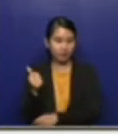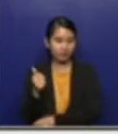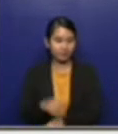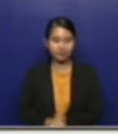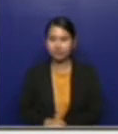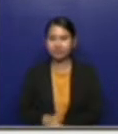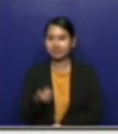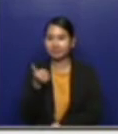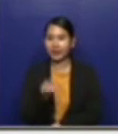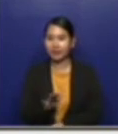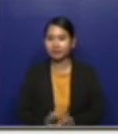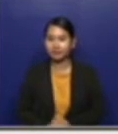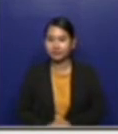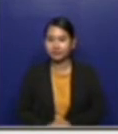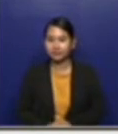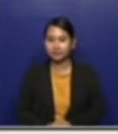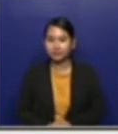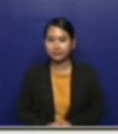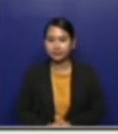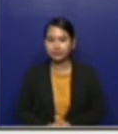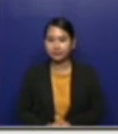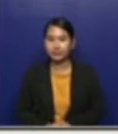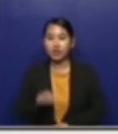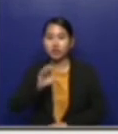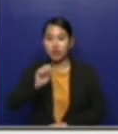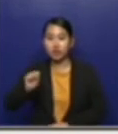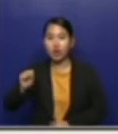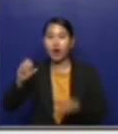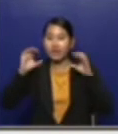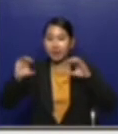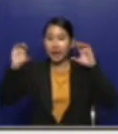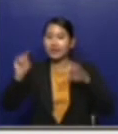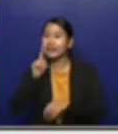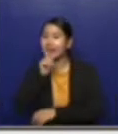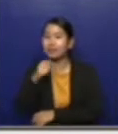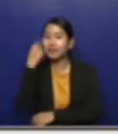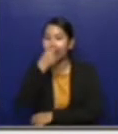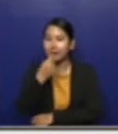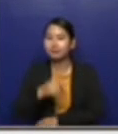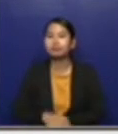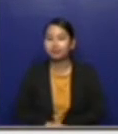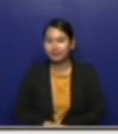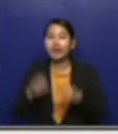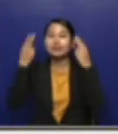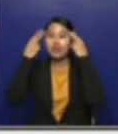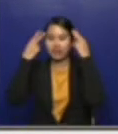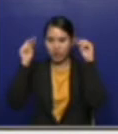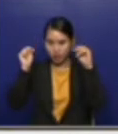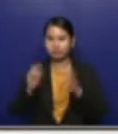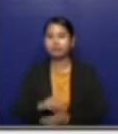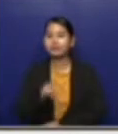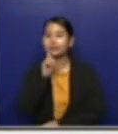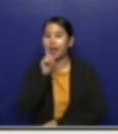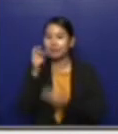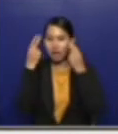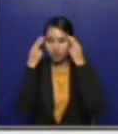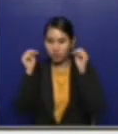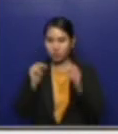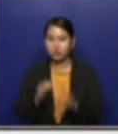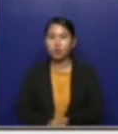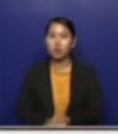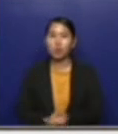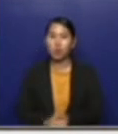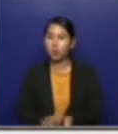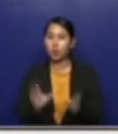างอ่ะสสรัฐบาลถามใครครับนายกวันนี้พวกผมประชุมกันมาตั้ง3